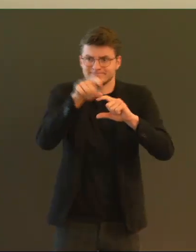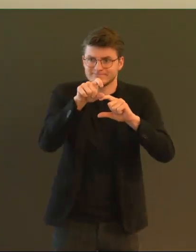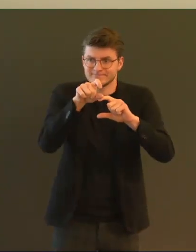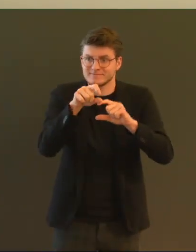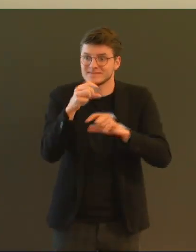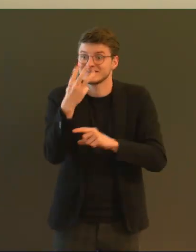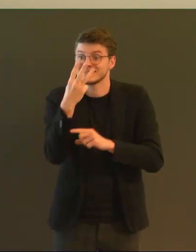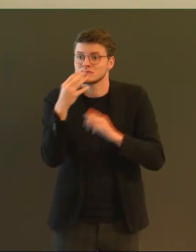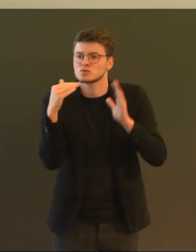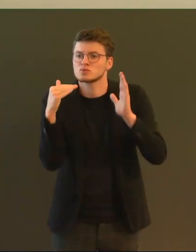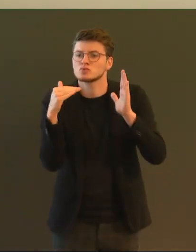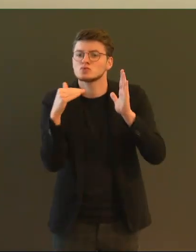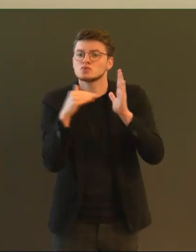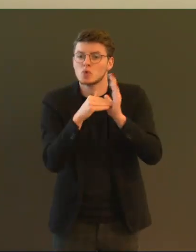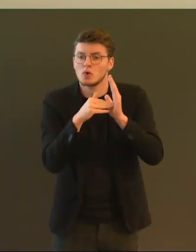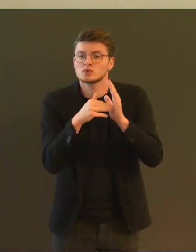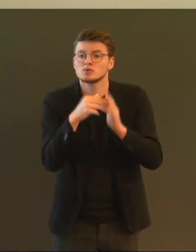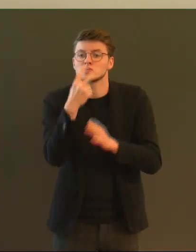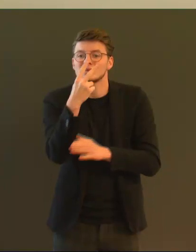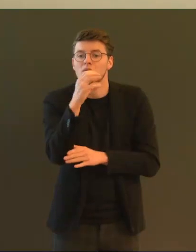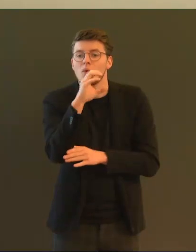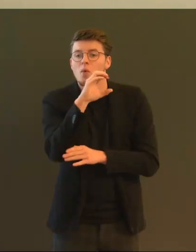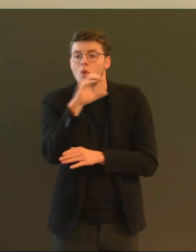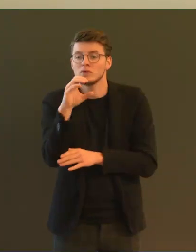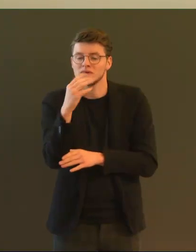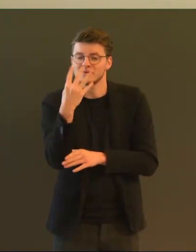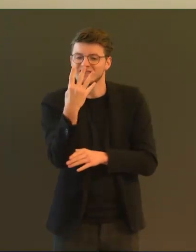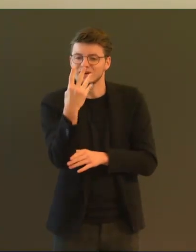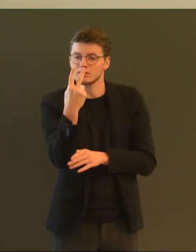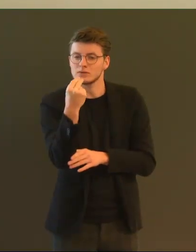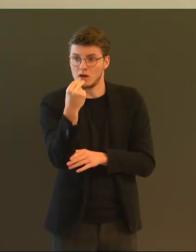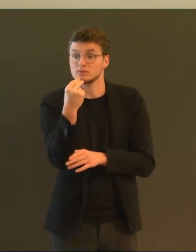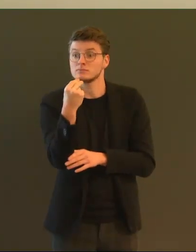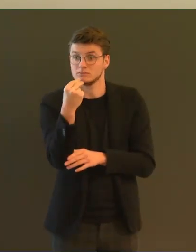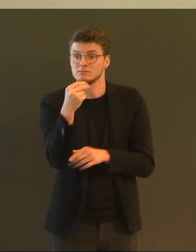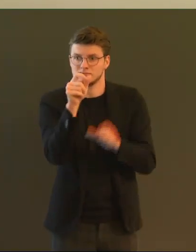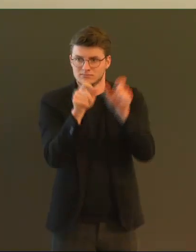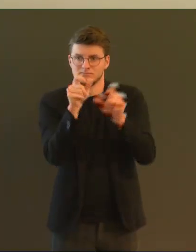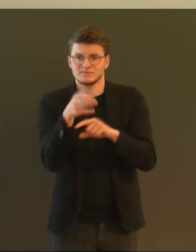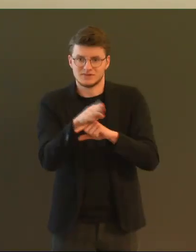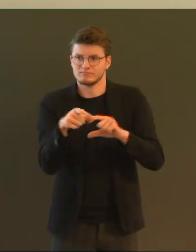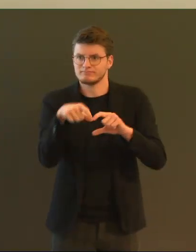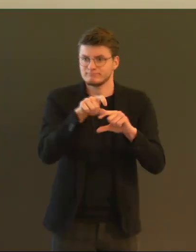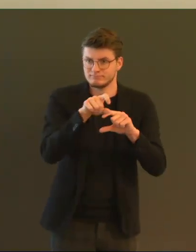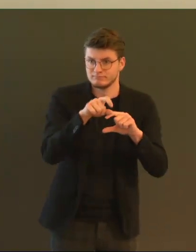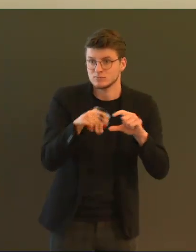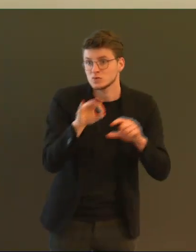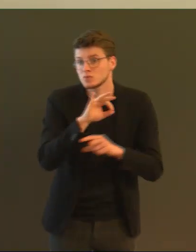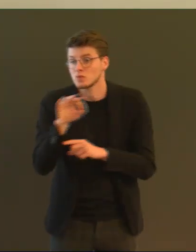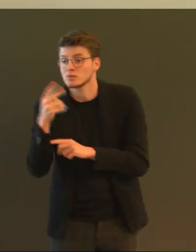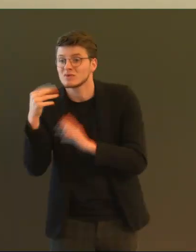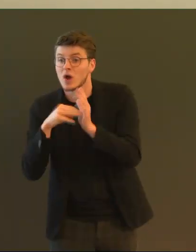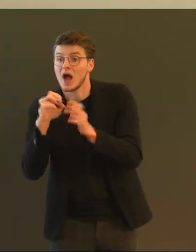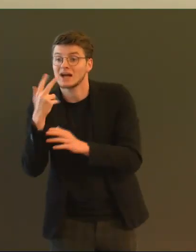3.284 mensen. In de winter daarop, tijdens de griepepidemie van 2018, hebben we